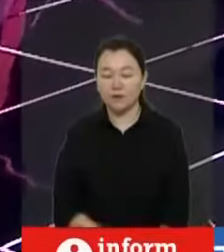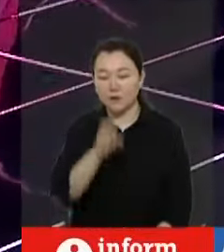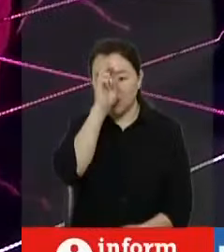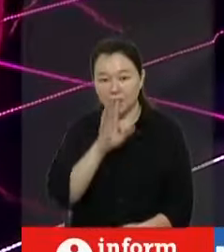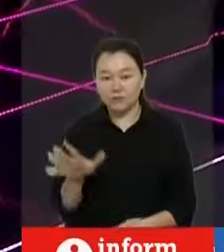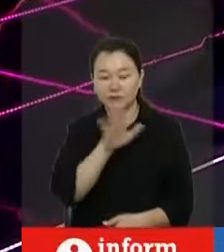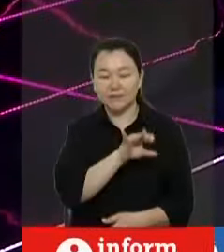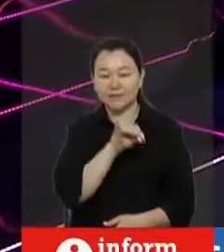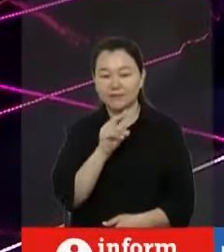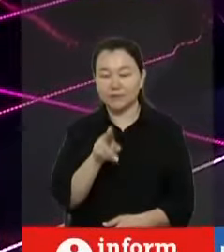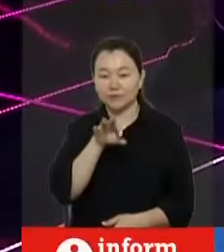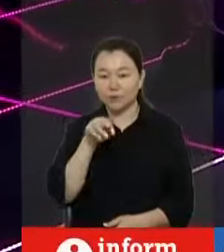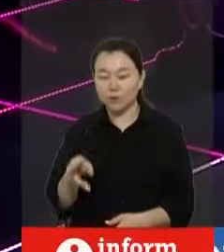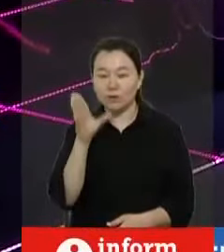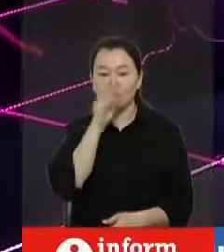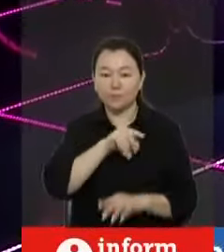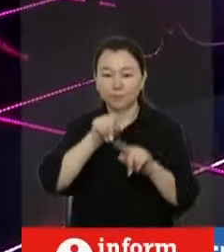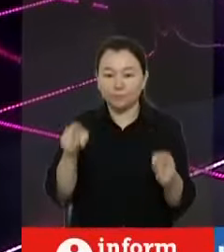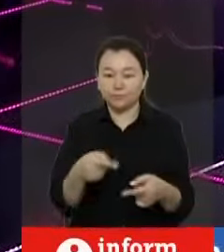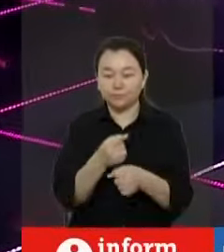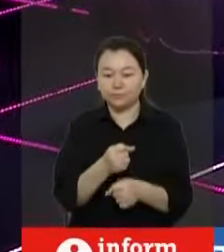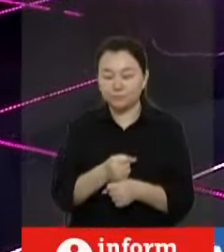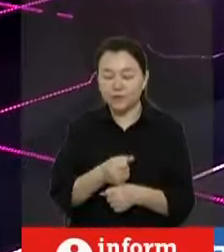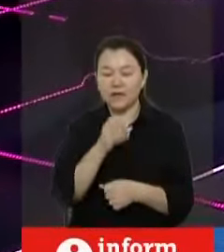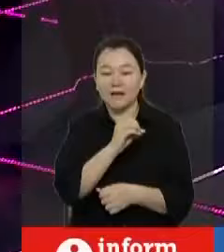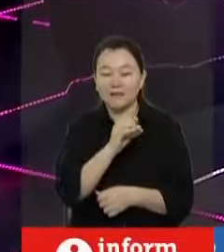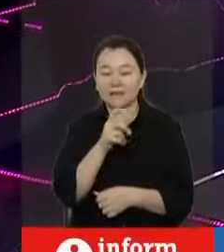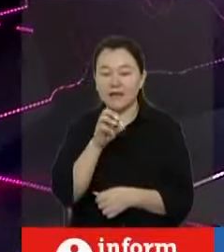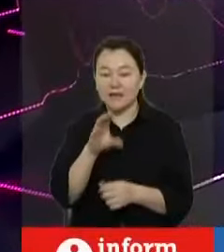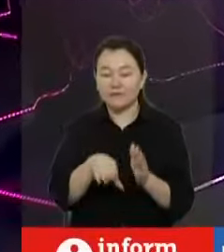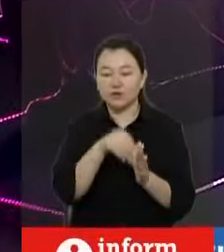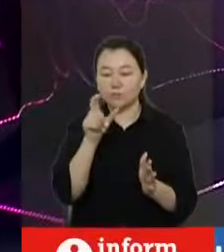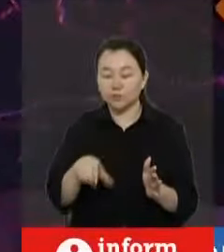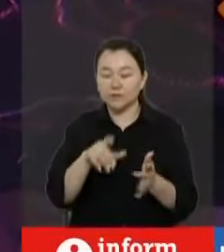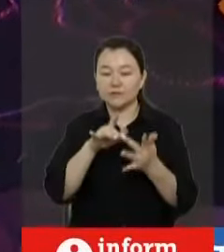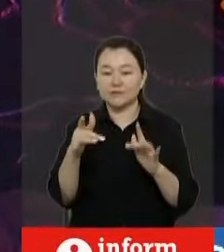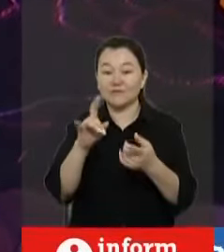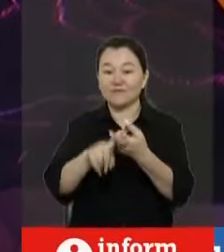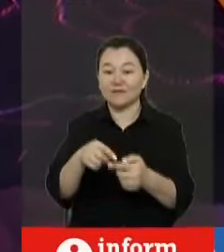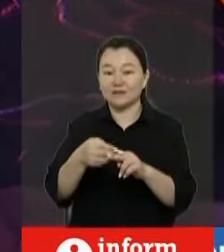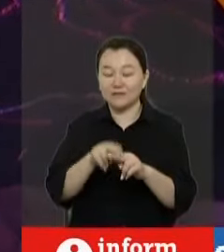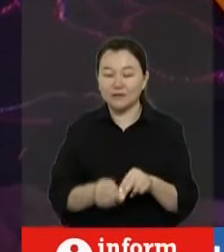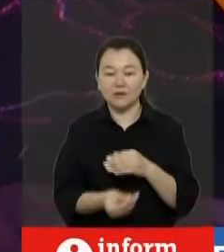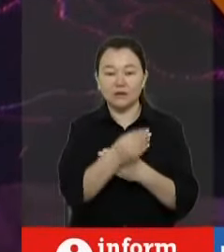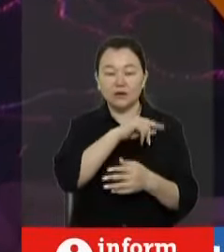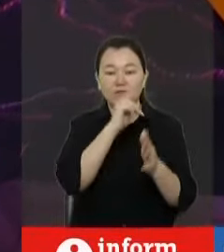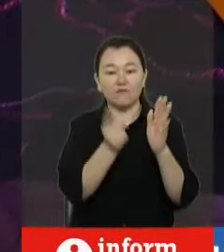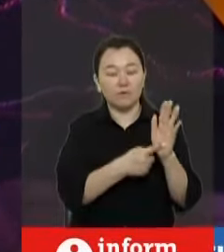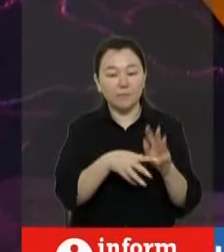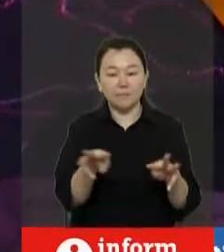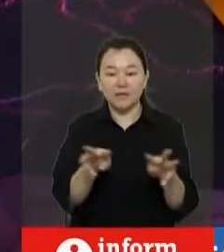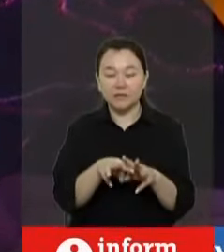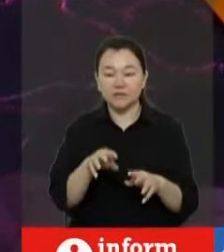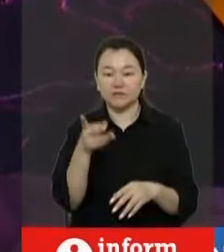Елімізде ТикТок-қа шектеу енгізілуі мүмкін. Депутат Ерлан Саировтың әлеуметтік желіге қатысты премьер-министрге жолдаған сауалынан кейін қоғам